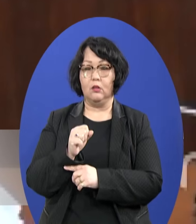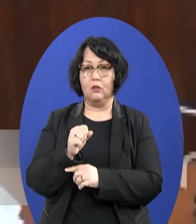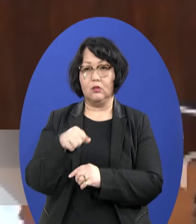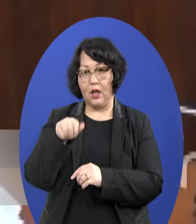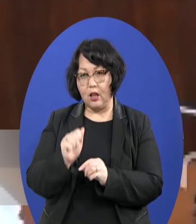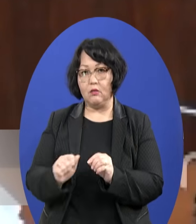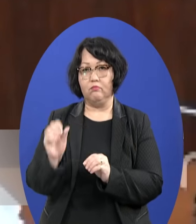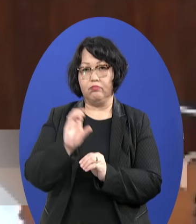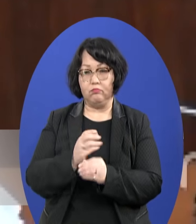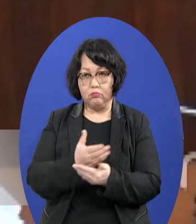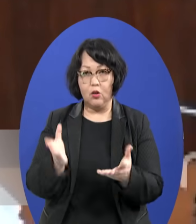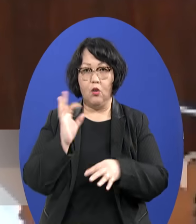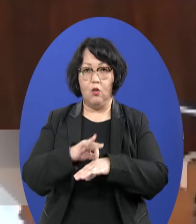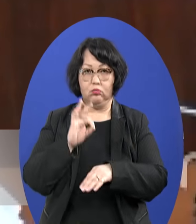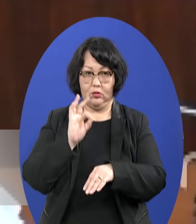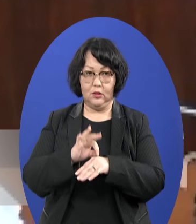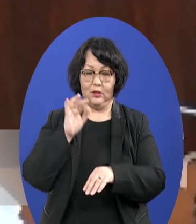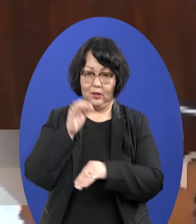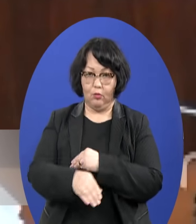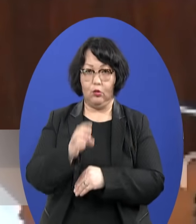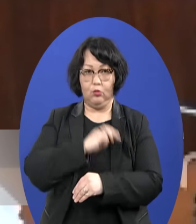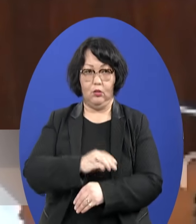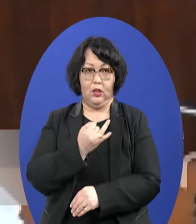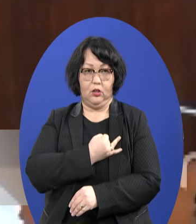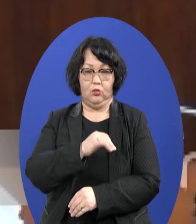ард ялж гарах бүрэн одоо ихтгэл зоригийг өгсөд.